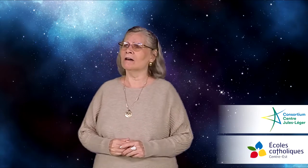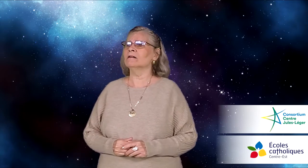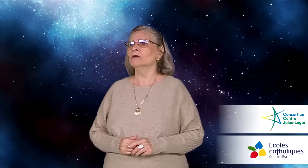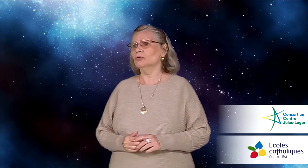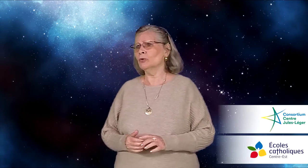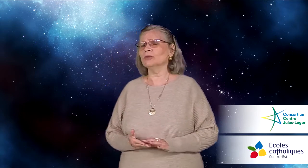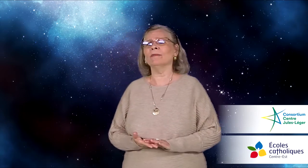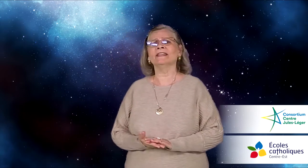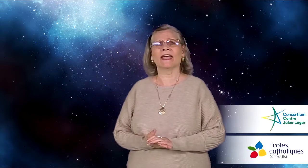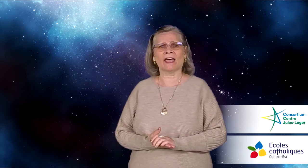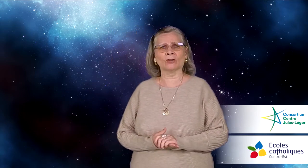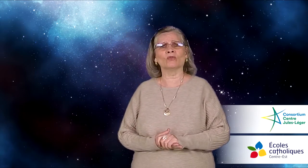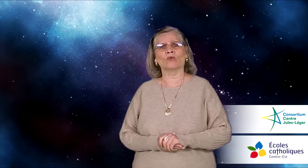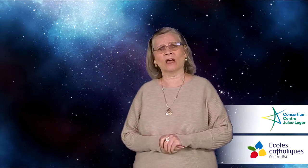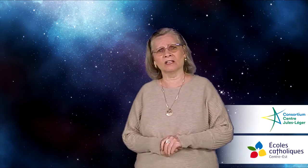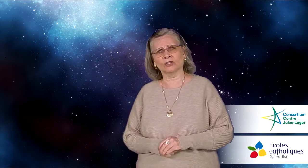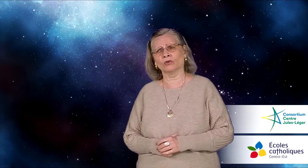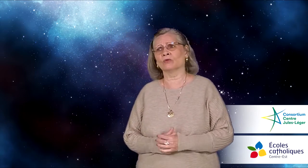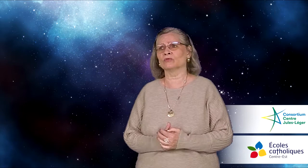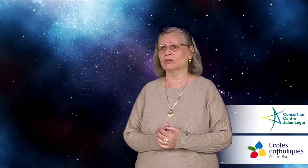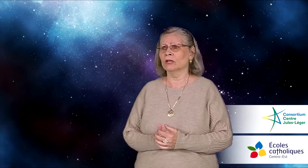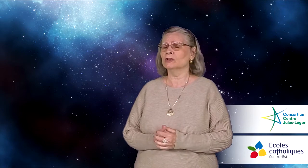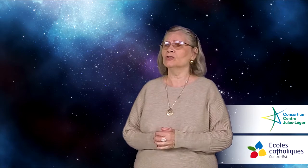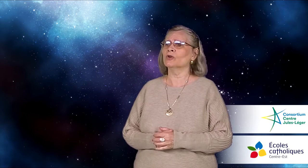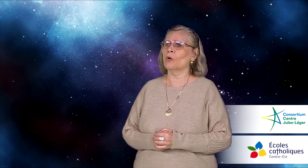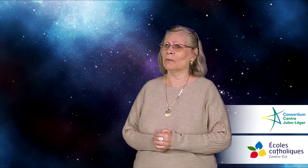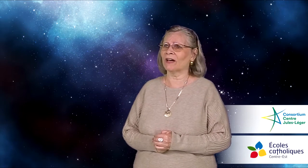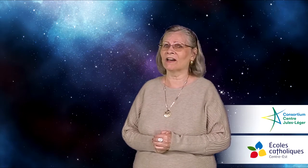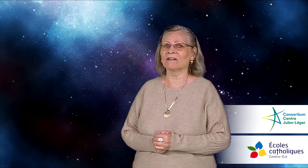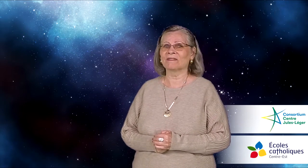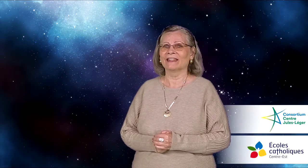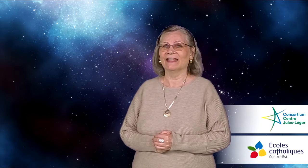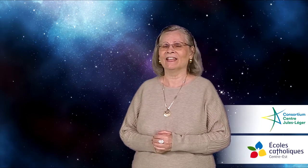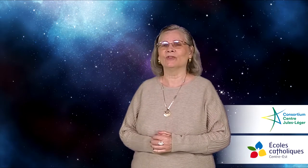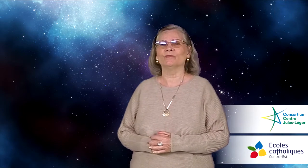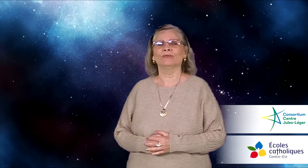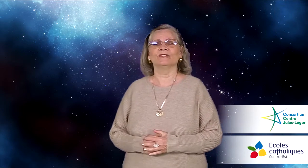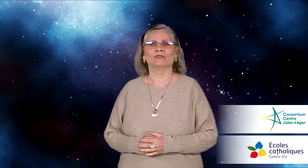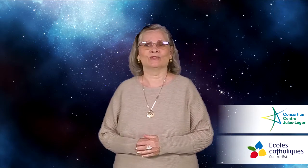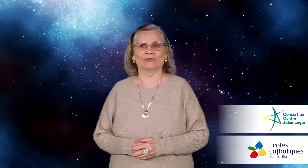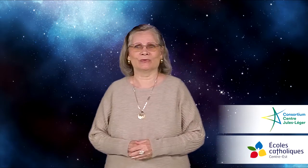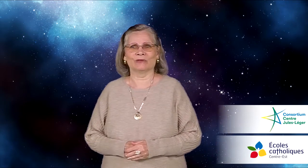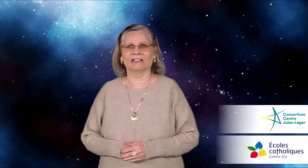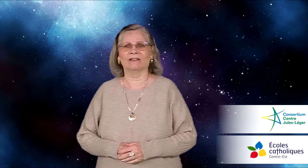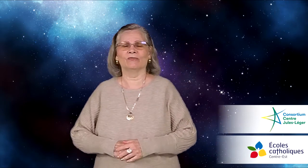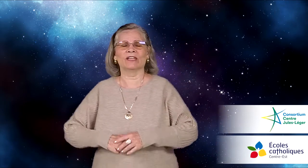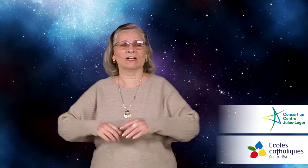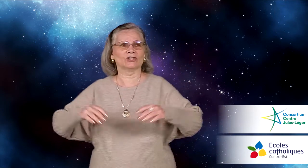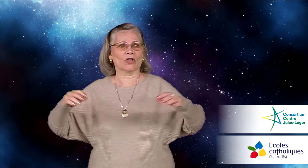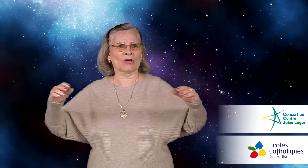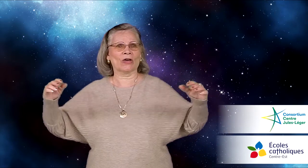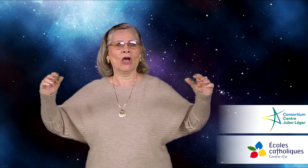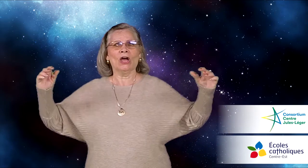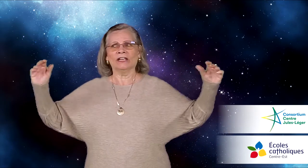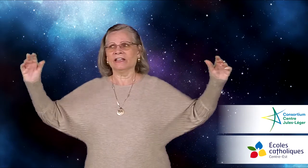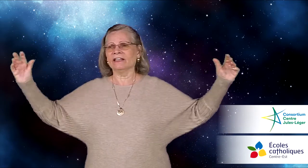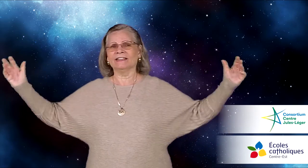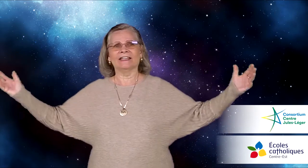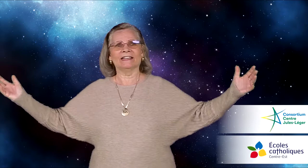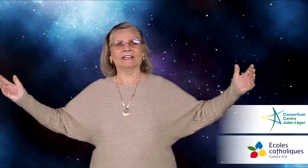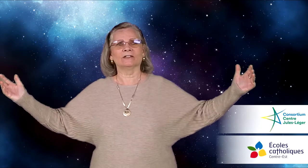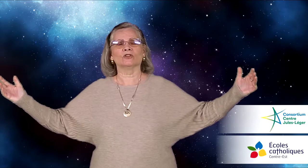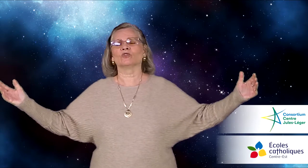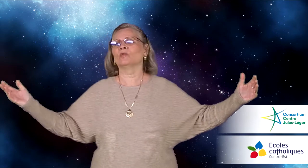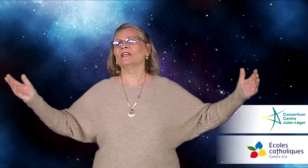Ah, une autre manière de voir les choses. Je comprends. Et depuis ce jour, les voyageurs et